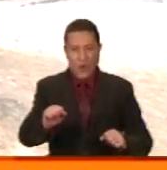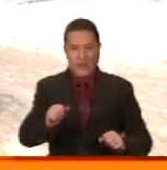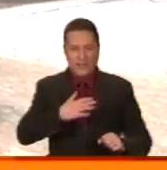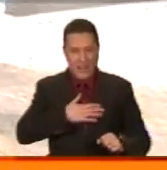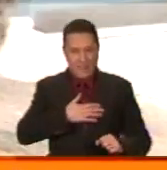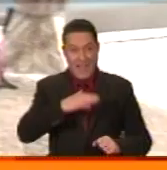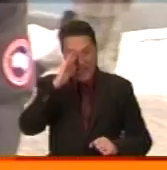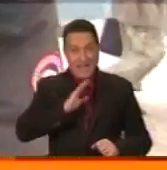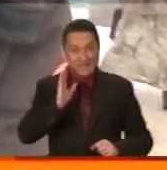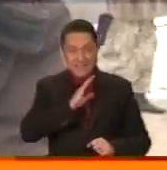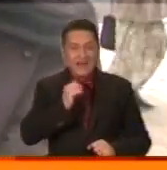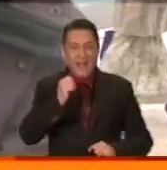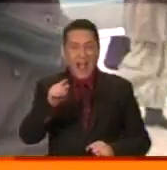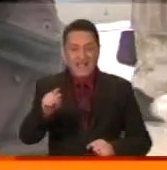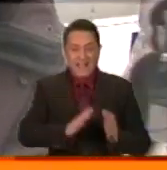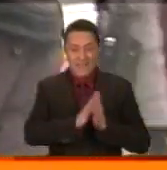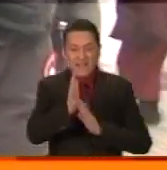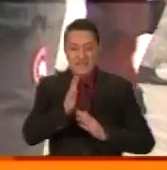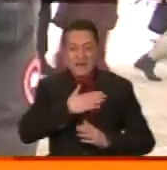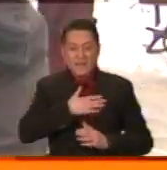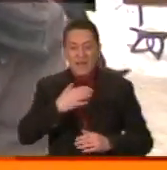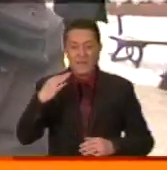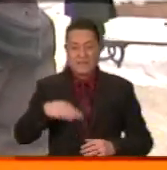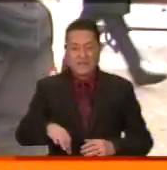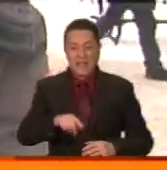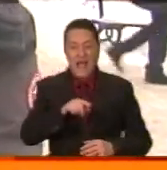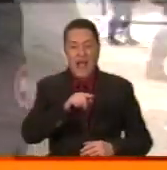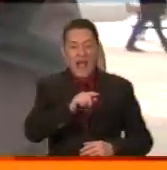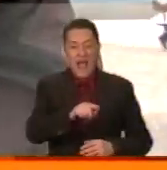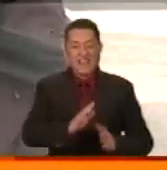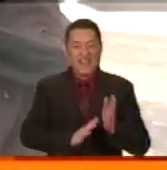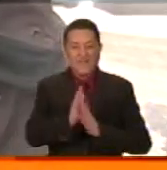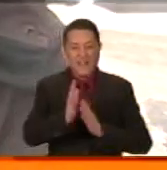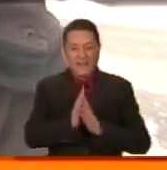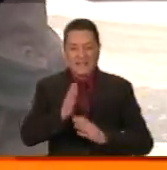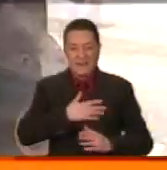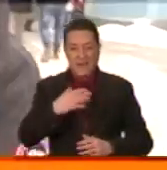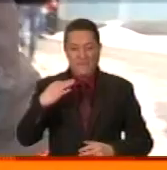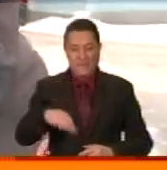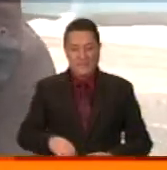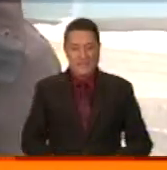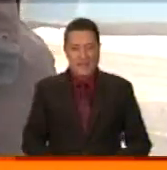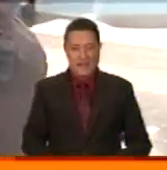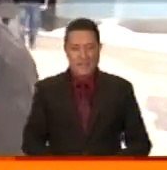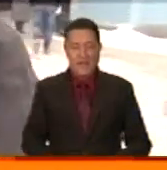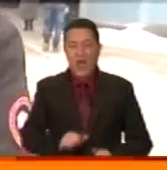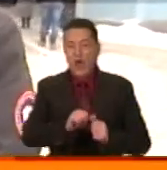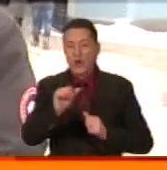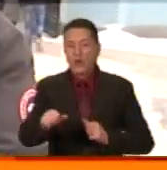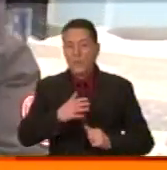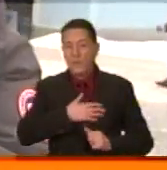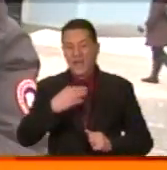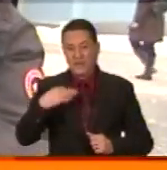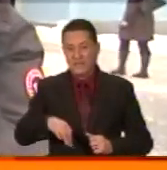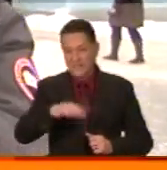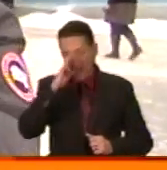я працювала, я працювала дуже багато, вони виростили Торнике. Я залишила сім'ю в Грузії. Крім моєго сина і